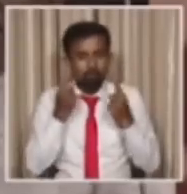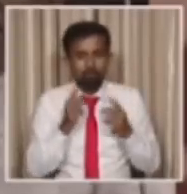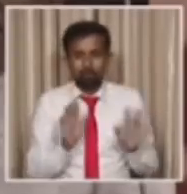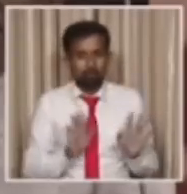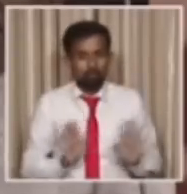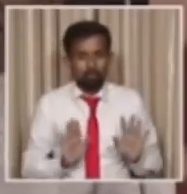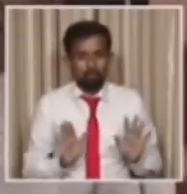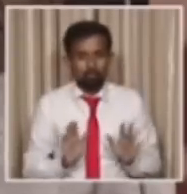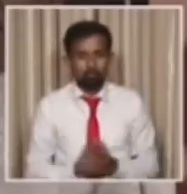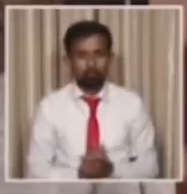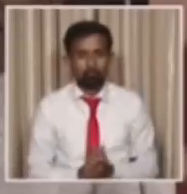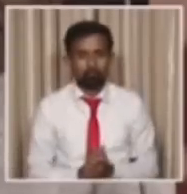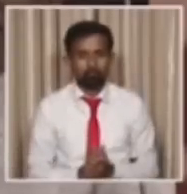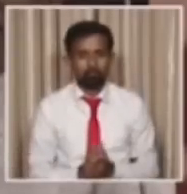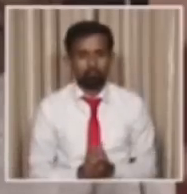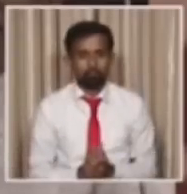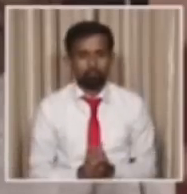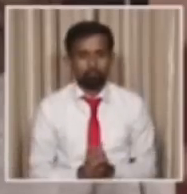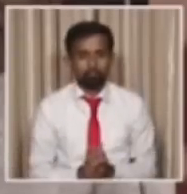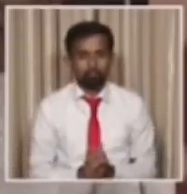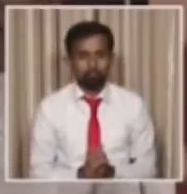නෙමෙයි. හරි